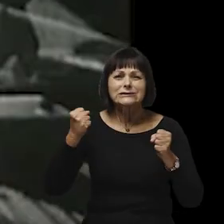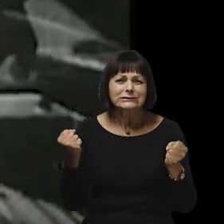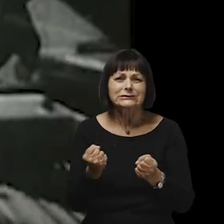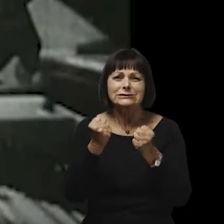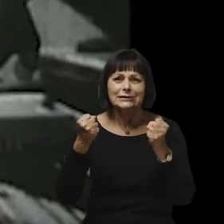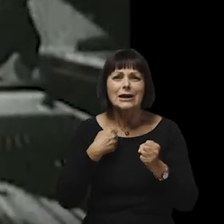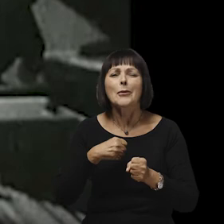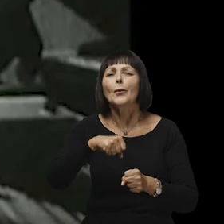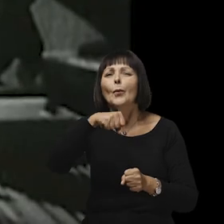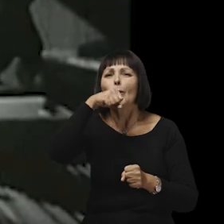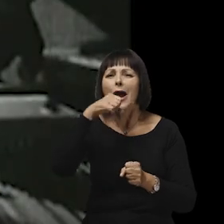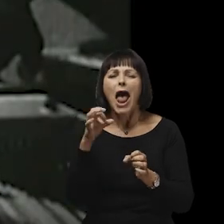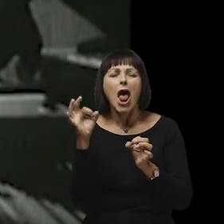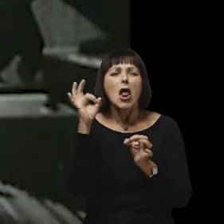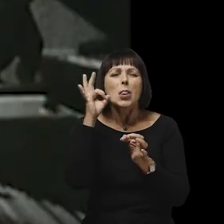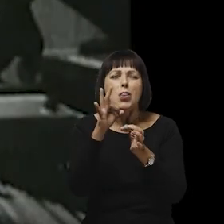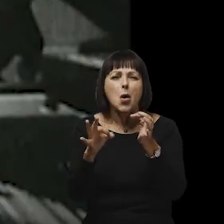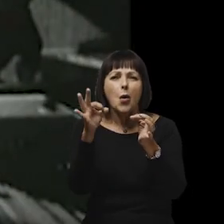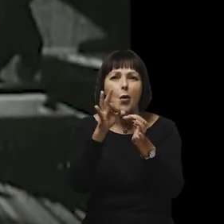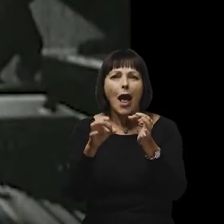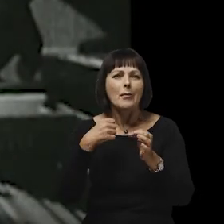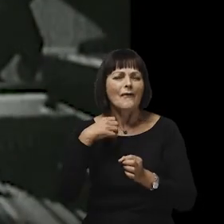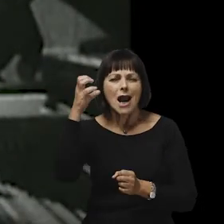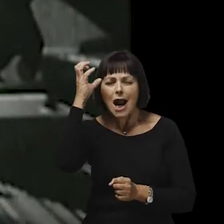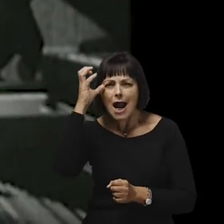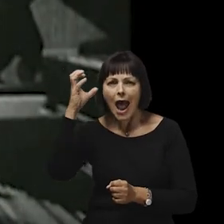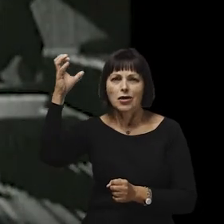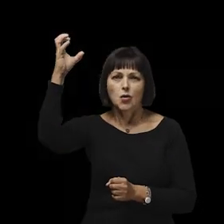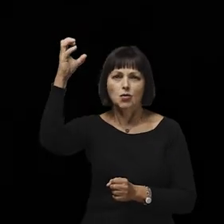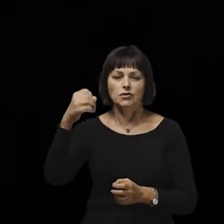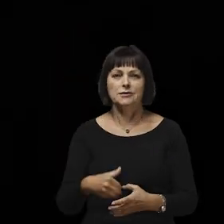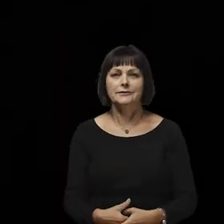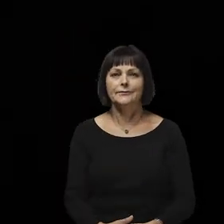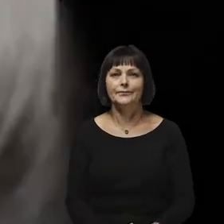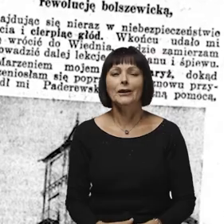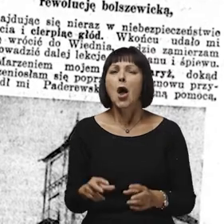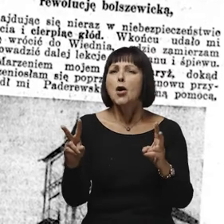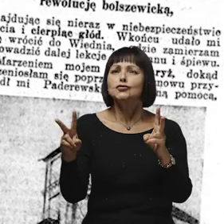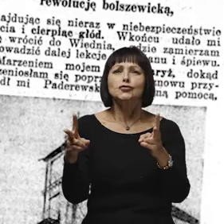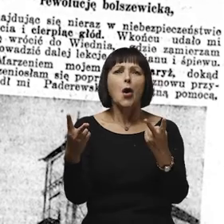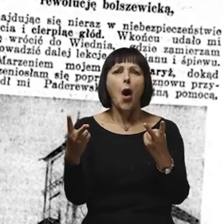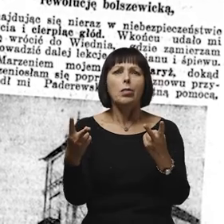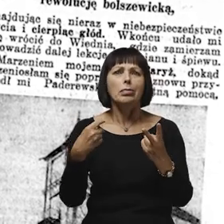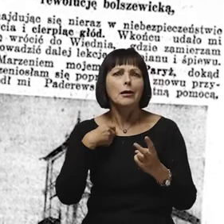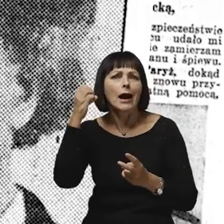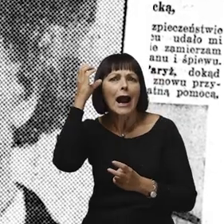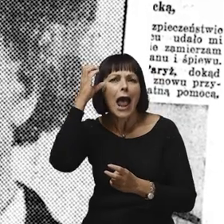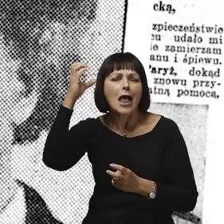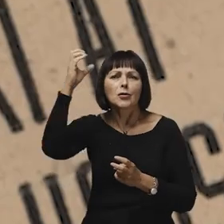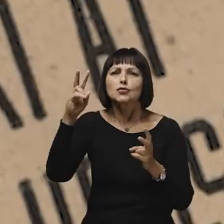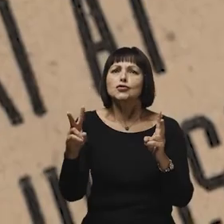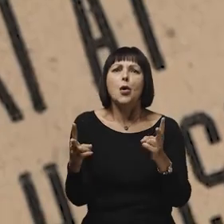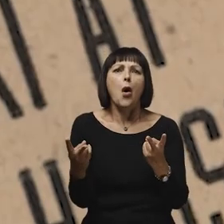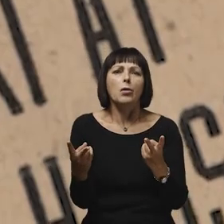oraz zamiłowaniu do perfekcji zyskał status genialnego twórcy. Skąd wziął się fenomen znany jako